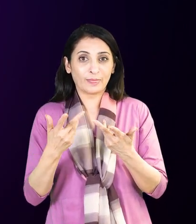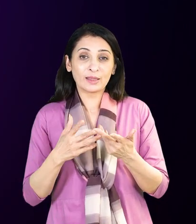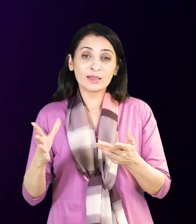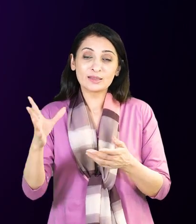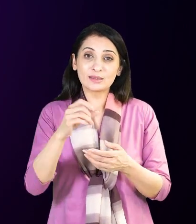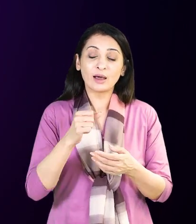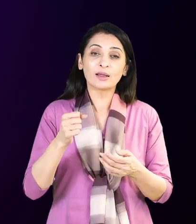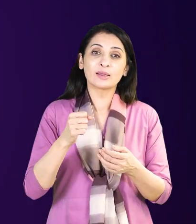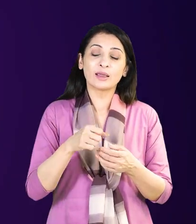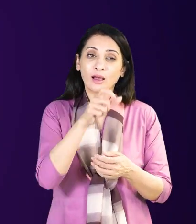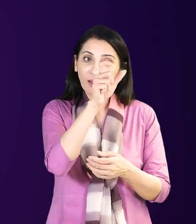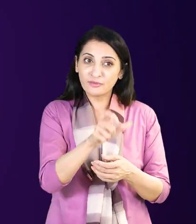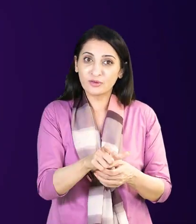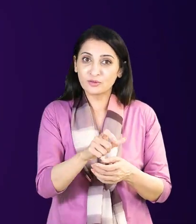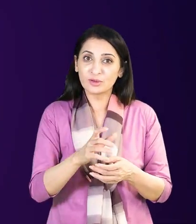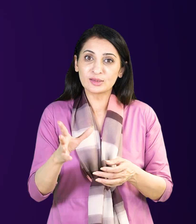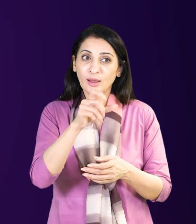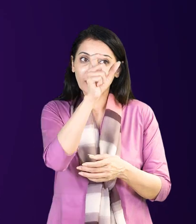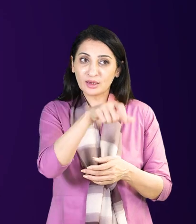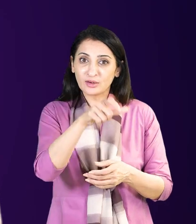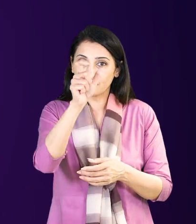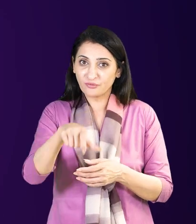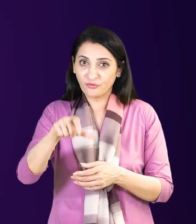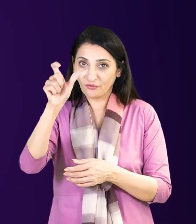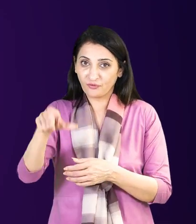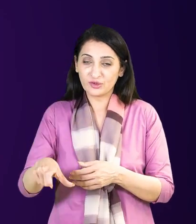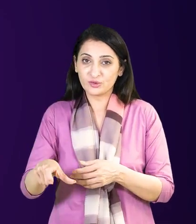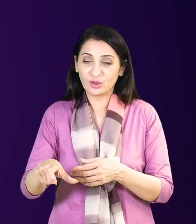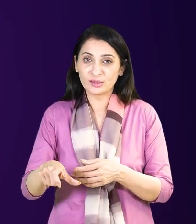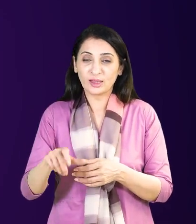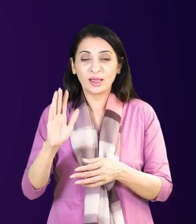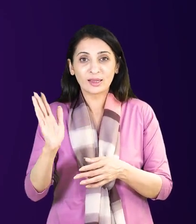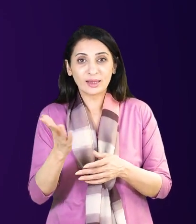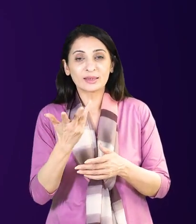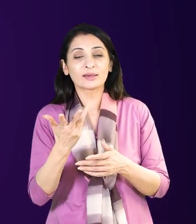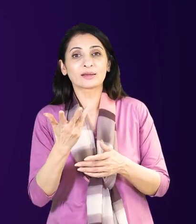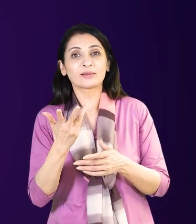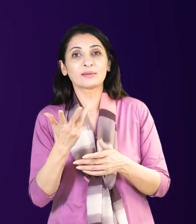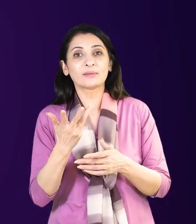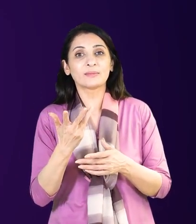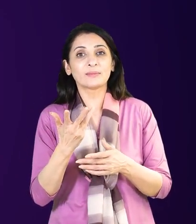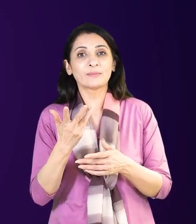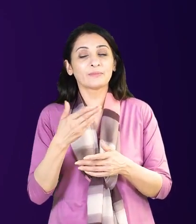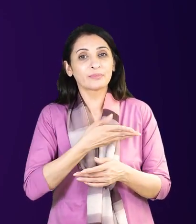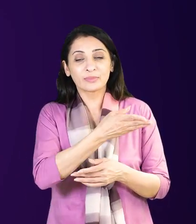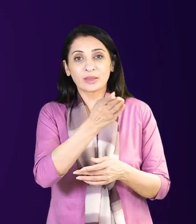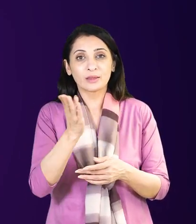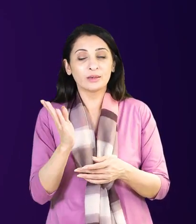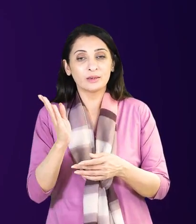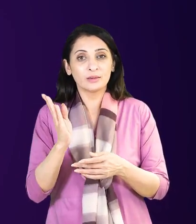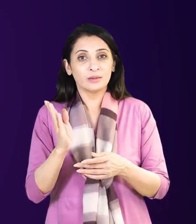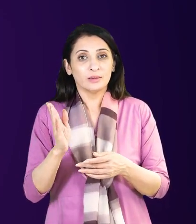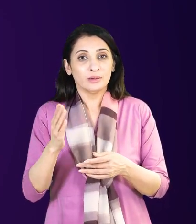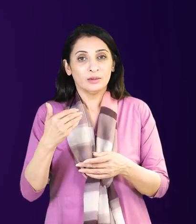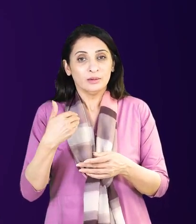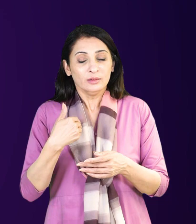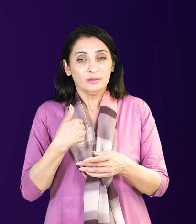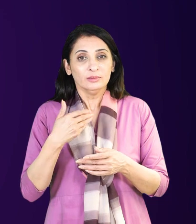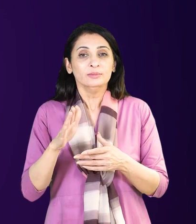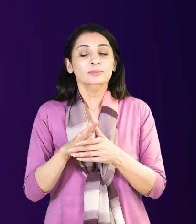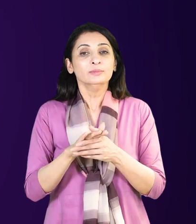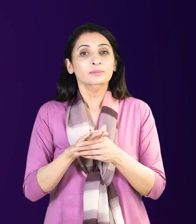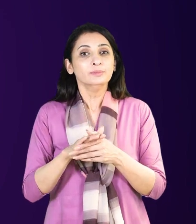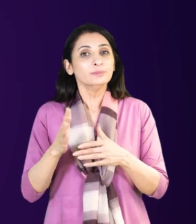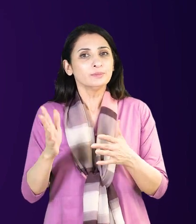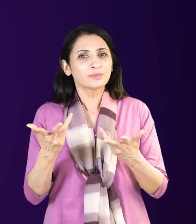ये है कि एवरी इंडिविजुअल, बेसिकली हम सब इंडिविजुअल्स हैं कहीं ना कहीं। आई थिंक हम